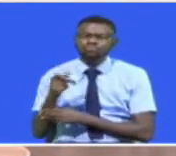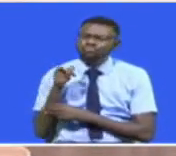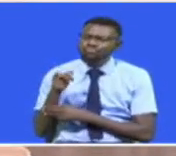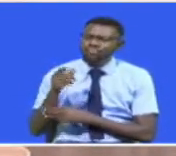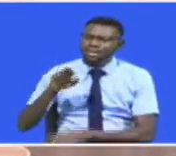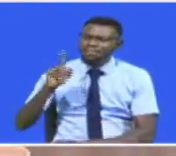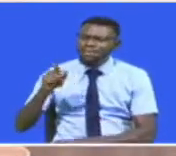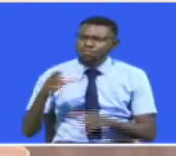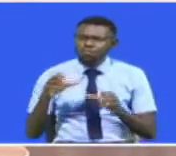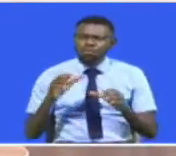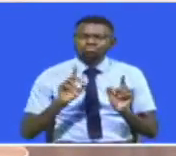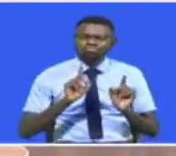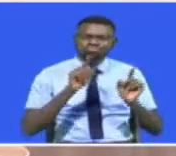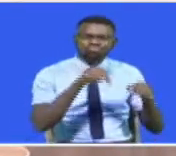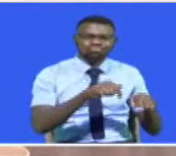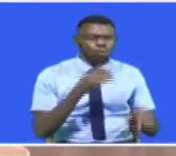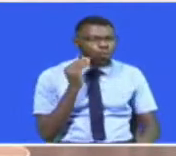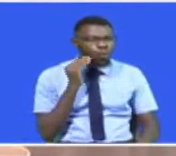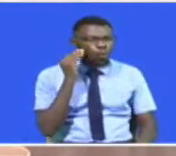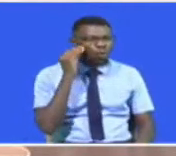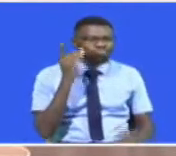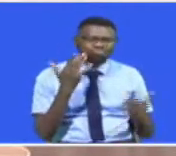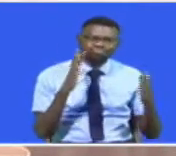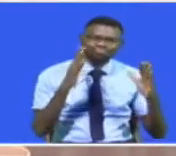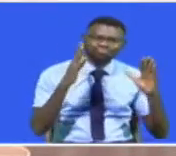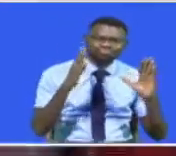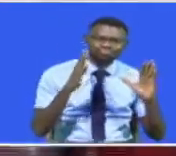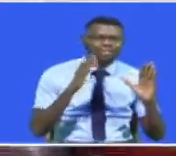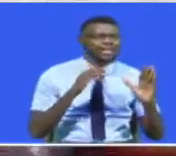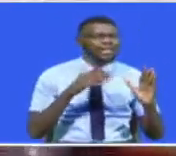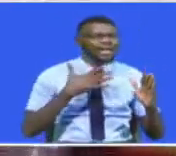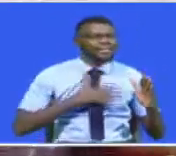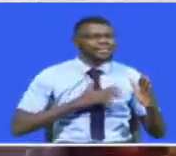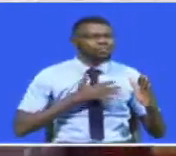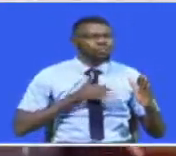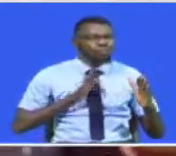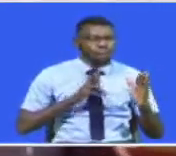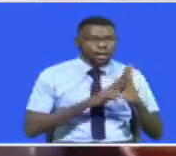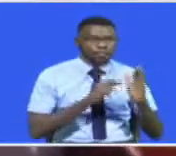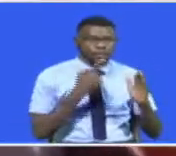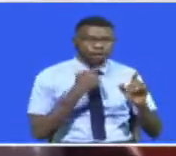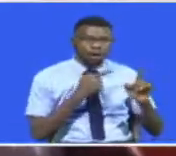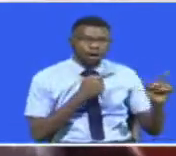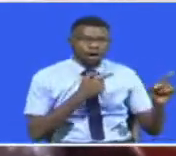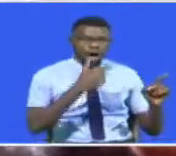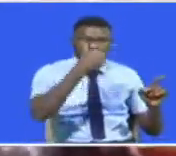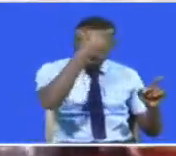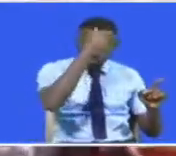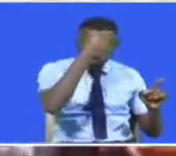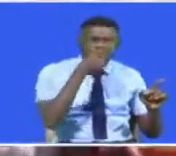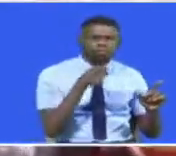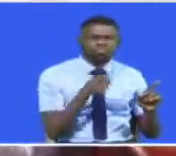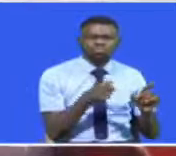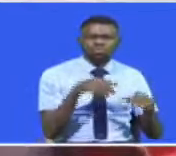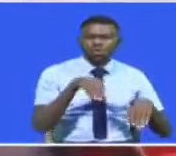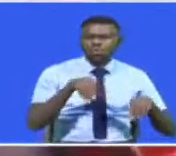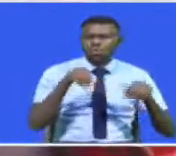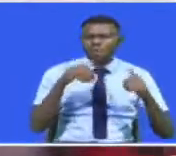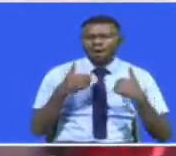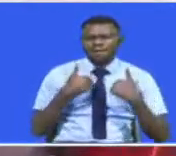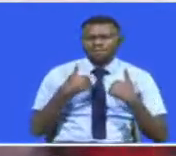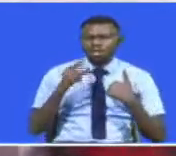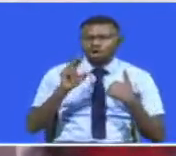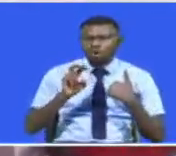party for Samburu Women Rep Pauline Lenguris said Wetangula fits the bill to aim higher in the 2032